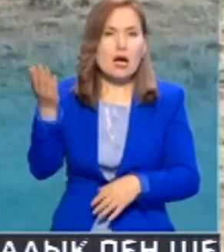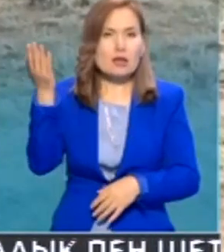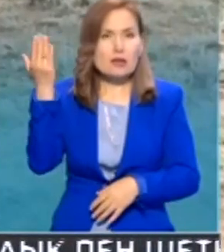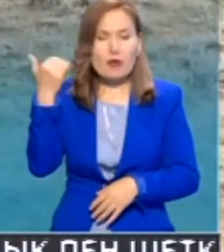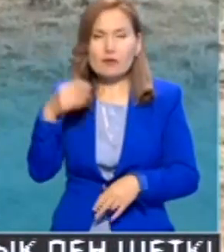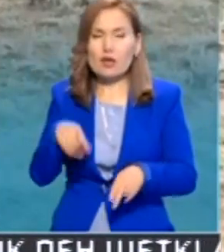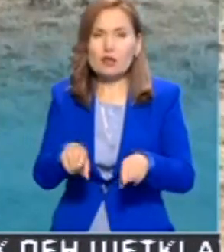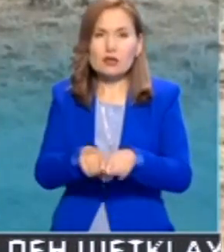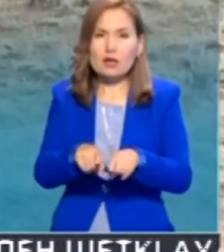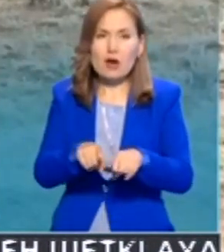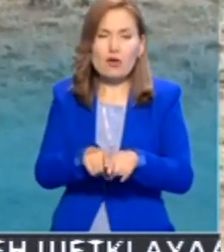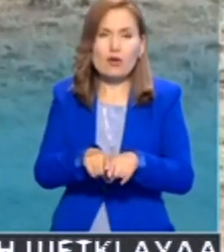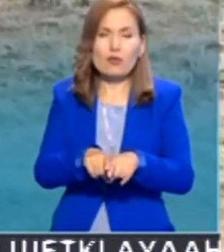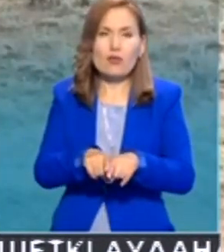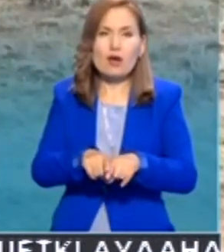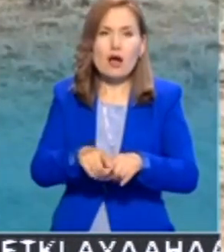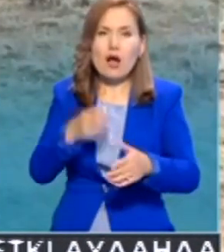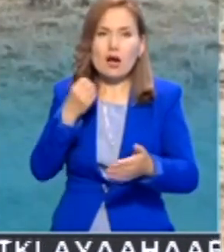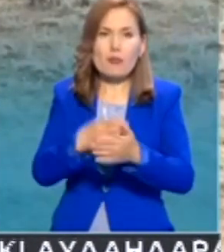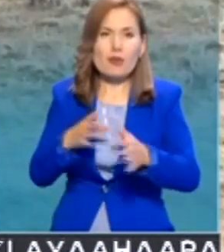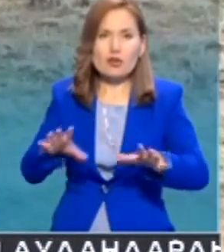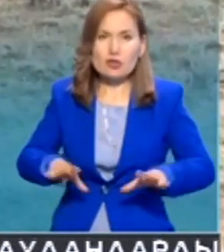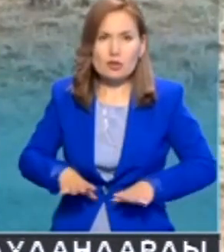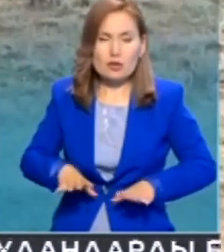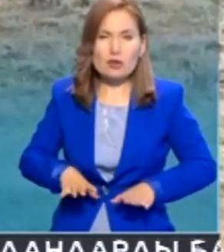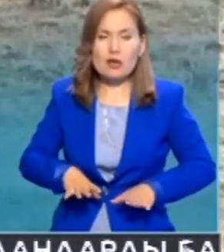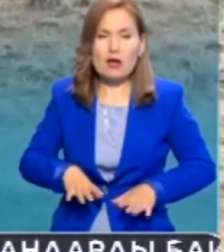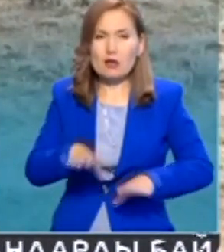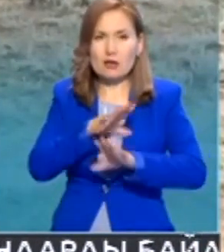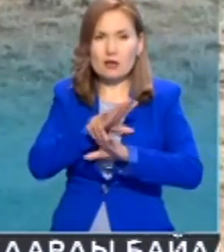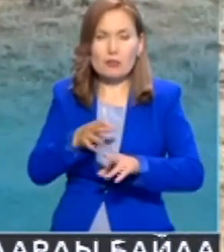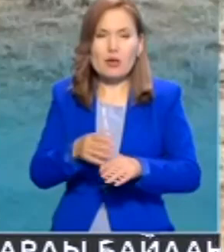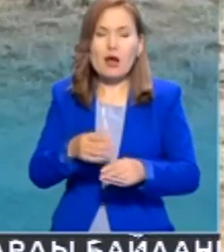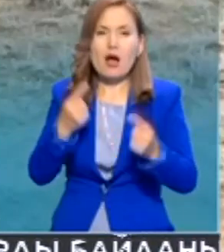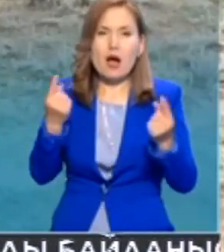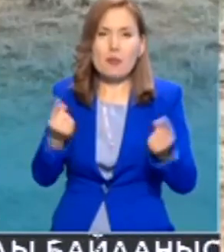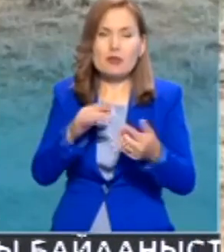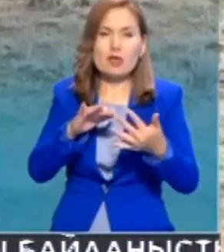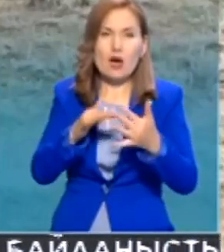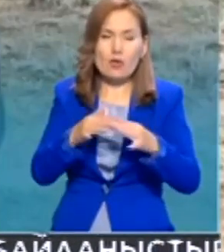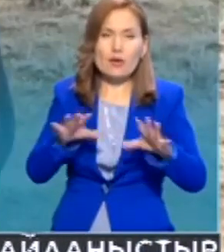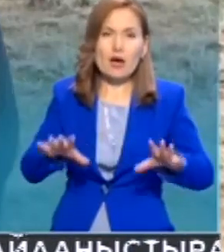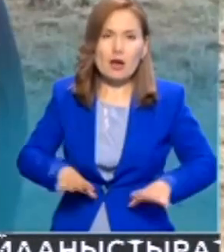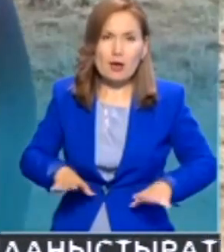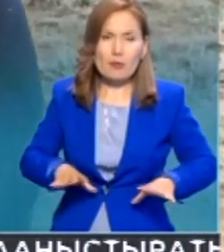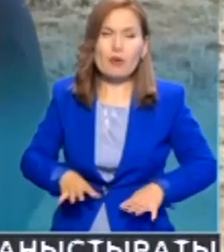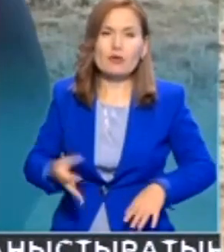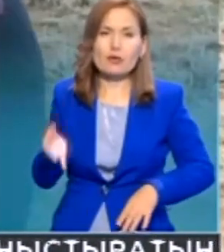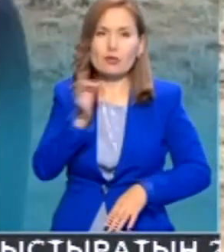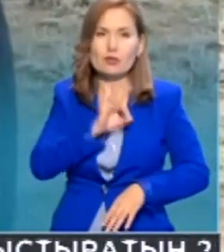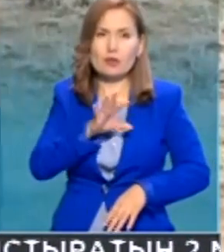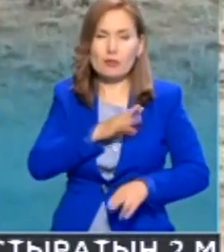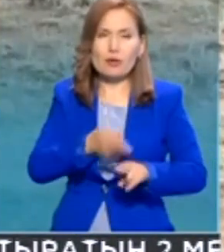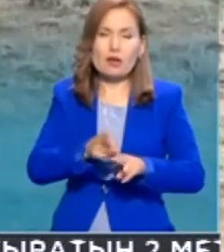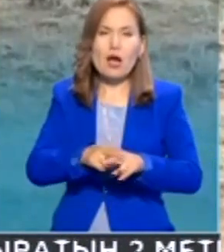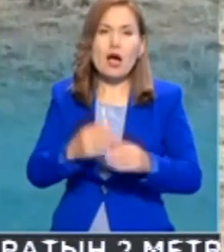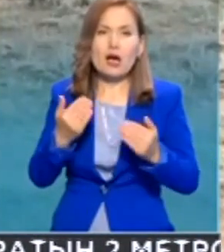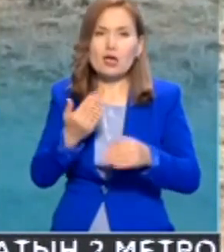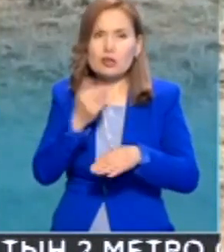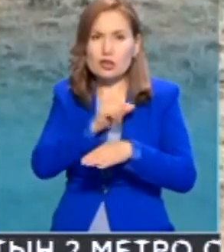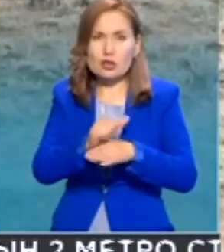жоғары қанды қымбат асылықтар болған жоқ ол кезде. Ол кезде ауылымыздың өзінің қарапайым аттарымен, қарапайым мынандай амуниция болған жоқ, форма